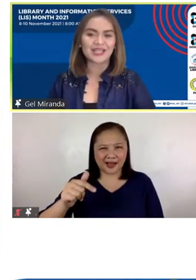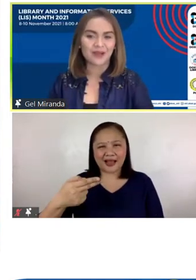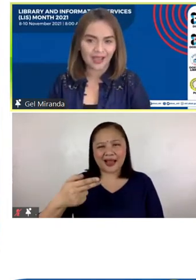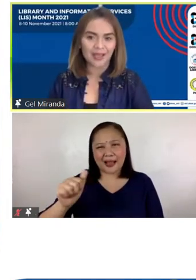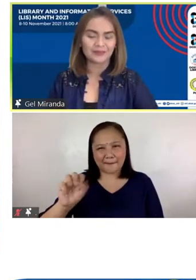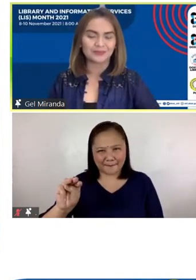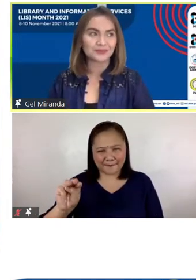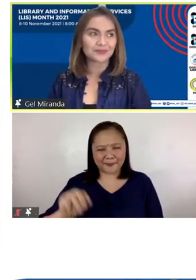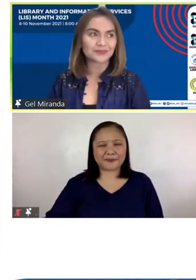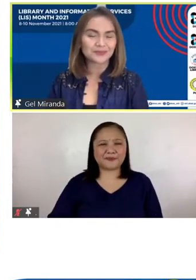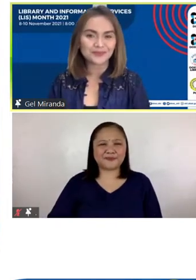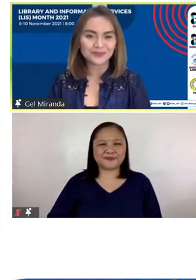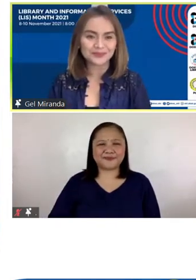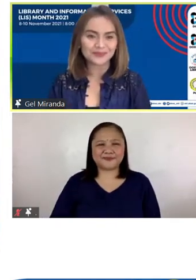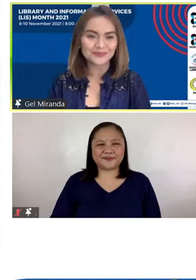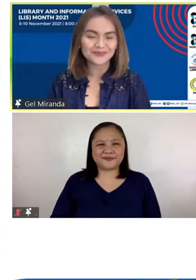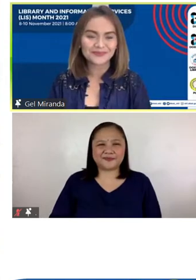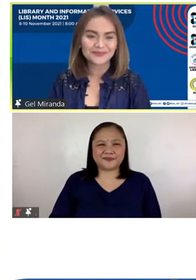yung Animagham.